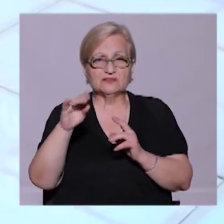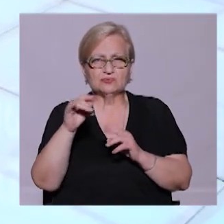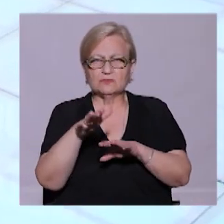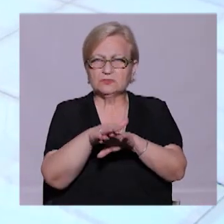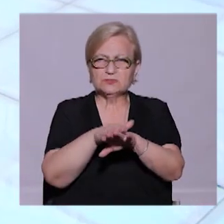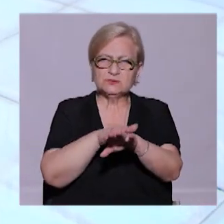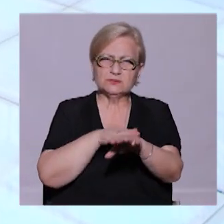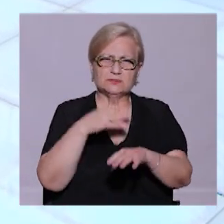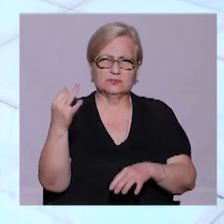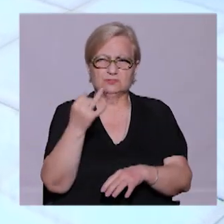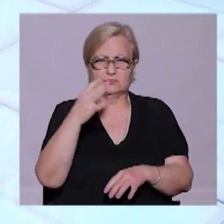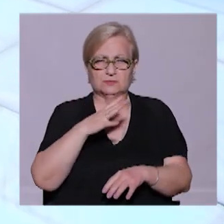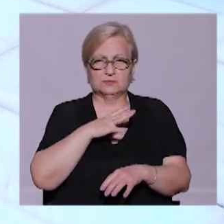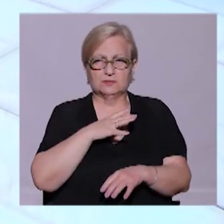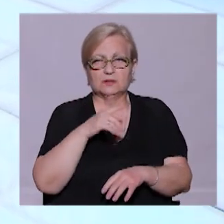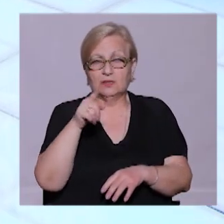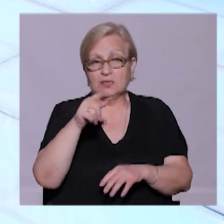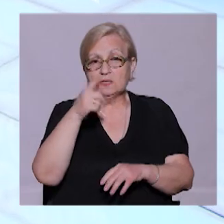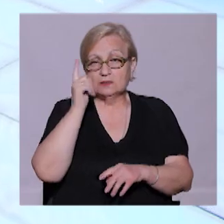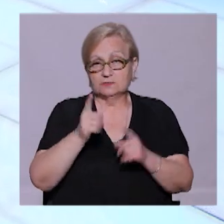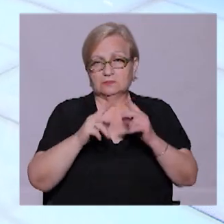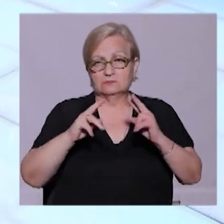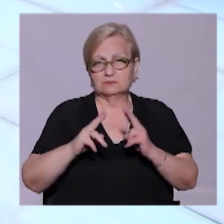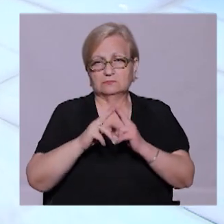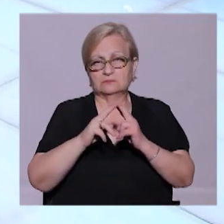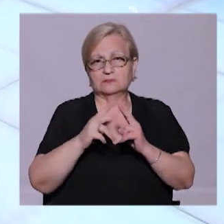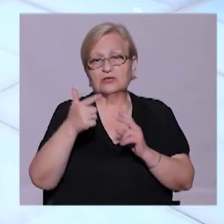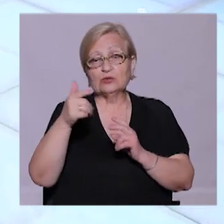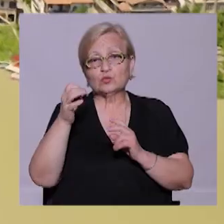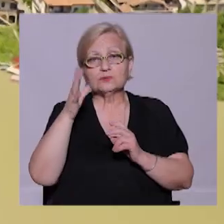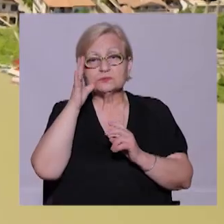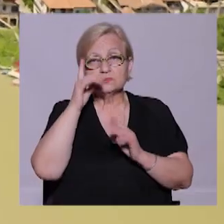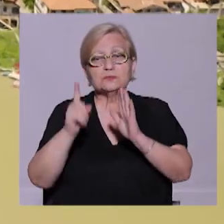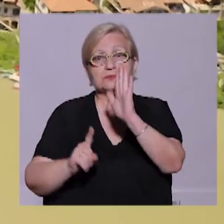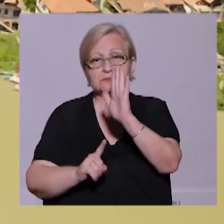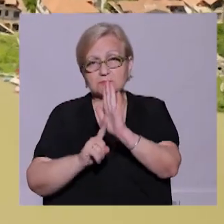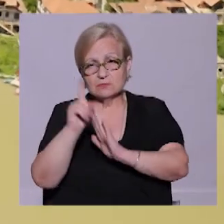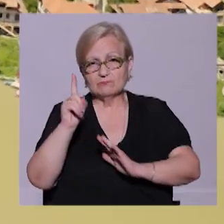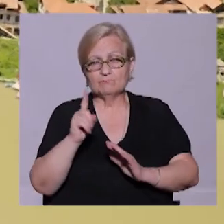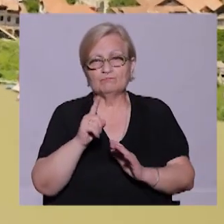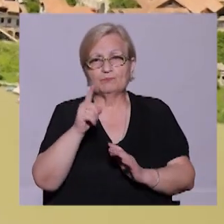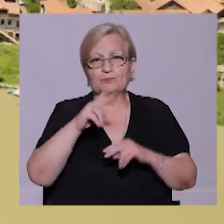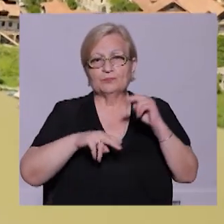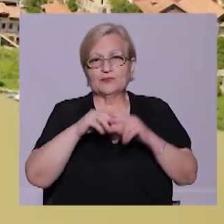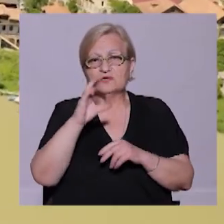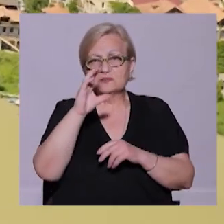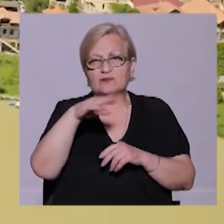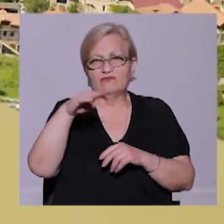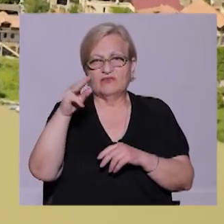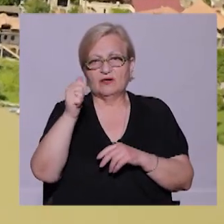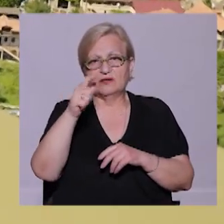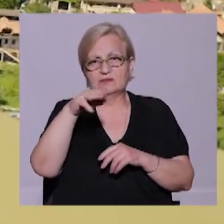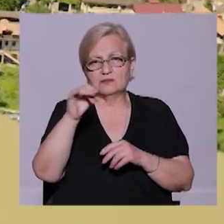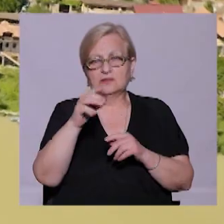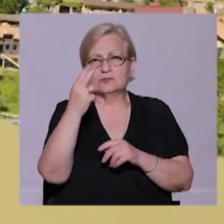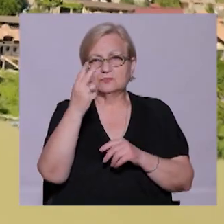აი ეს მონუმენტური ტაძრის მშენებლობა სწორედ გიორგი მეფის დროს მოხდა. სვეტიცხოველია, შეიძლება ითქვას, მთავარი პერსონაჟი